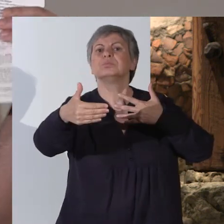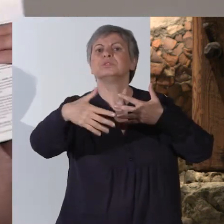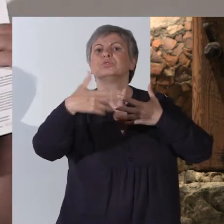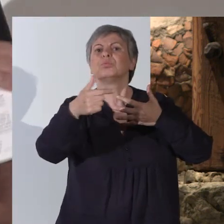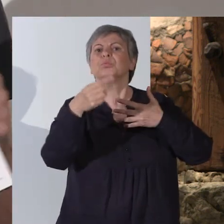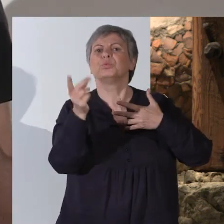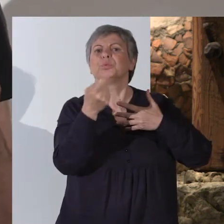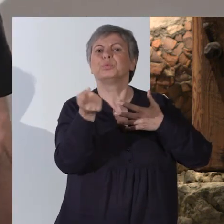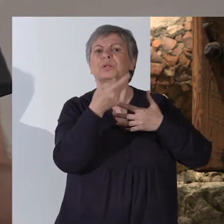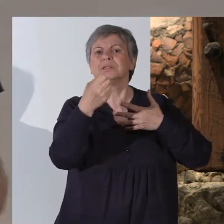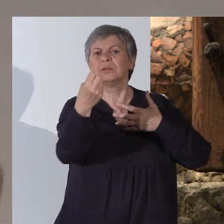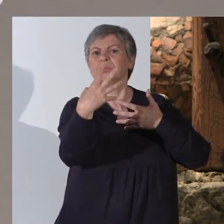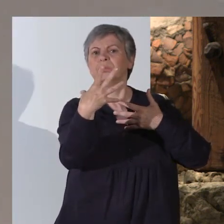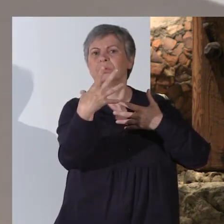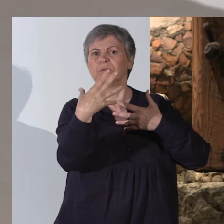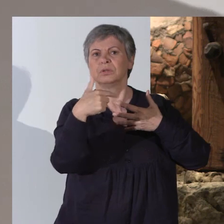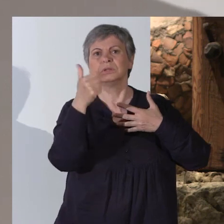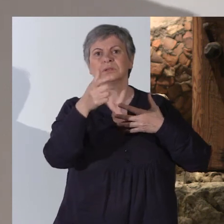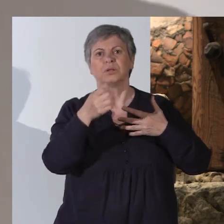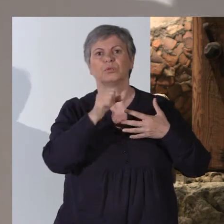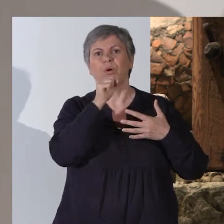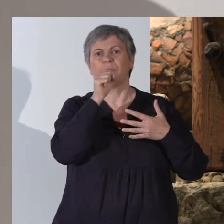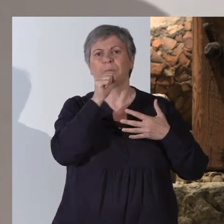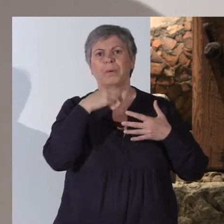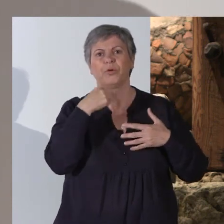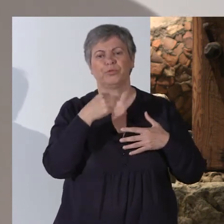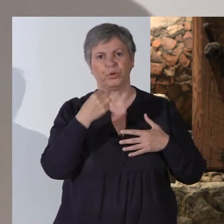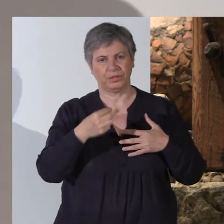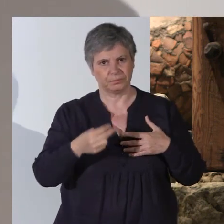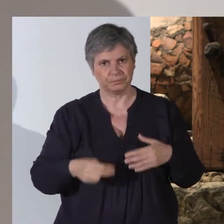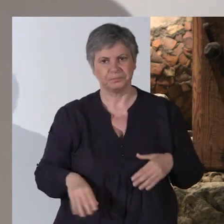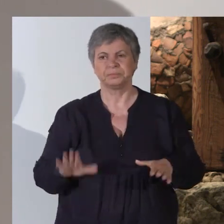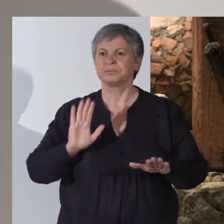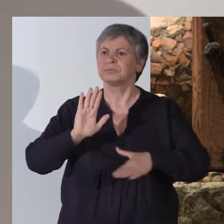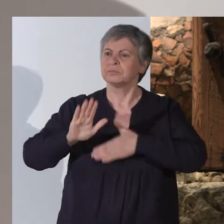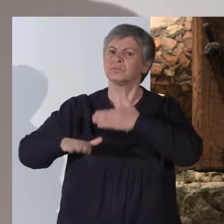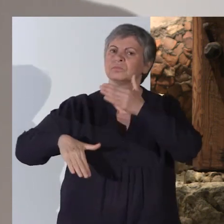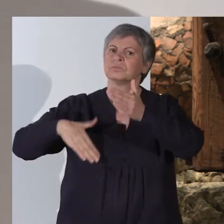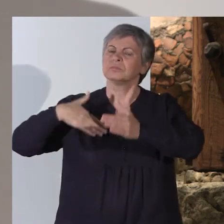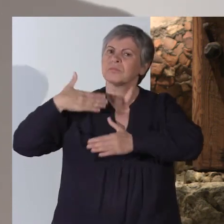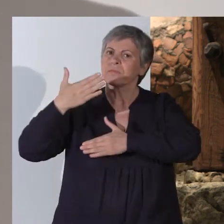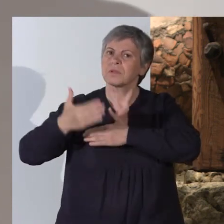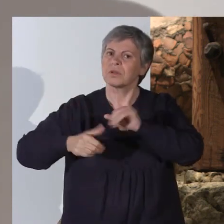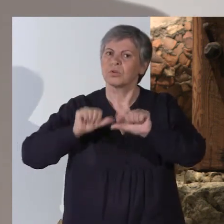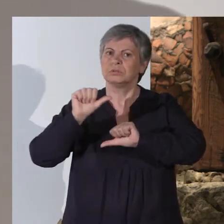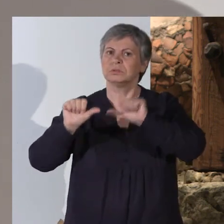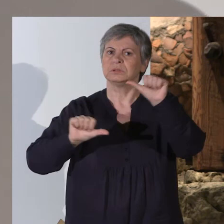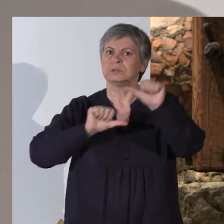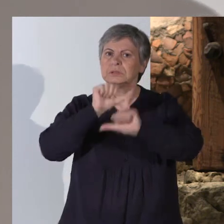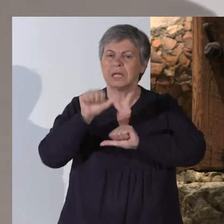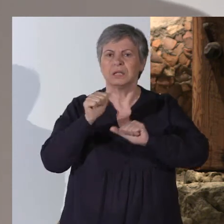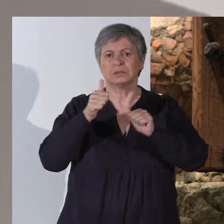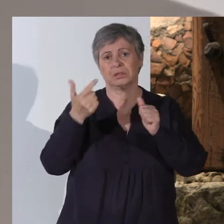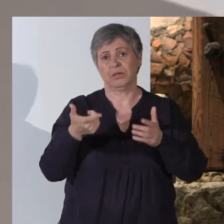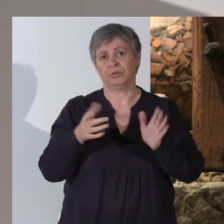του θεάτρου και δίνανε τις φωνές τους με μικρόφωνο περνώντας τα χρόνια αυτό άρχισε να μετατρέπεται ερχόντουσαν όλο και πιο κοντά πιο